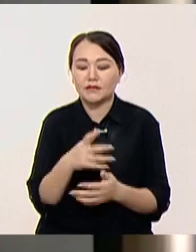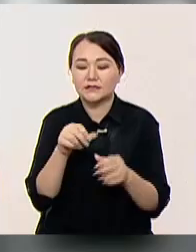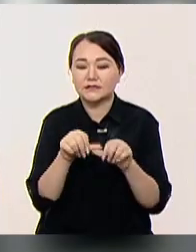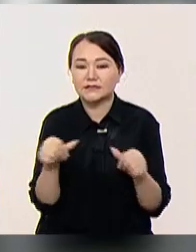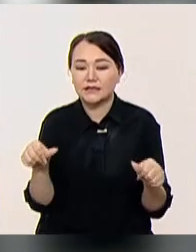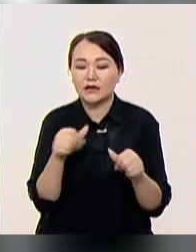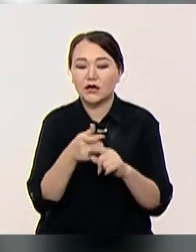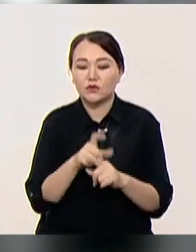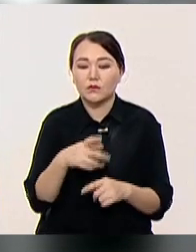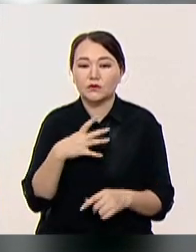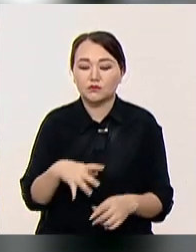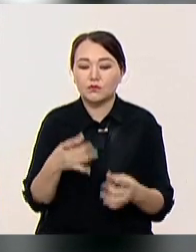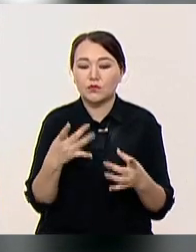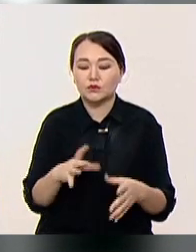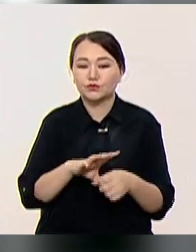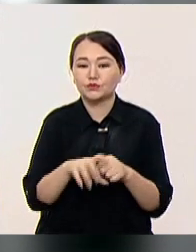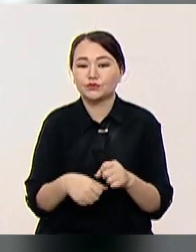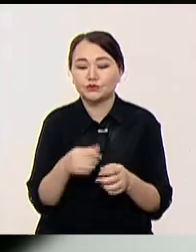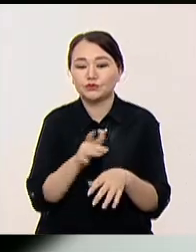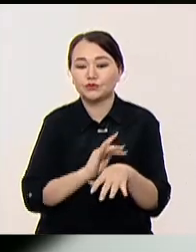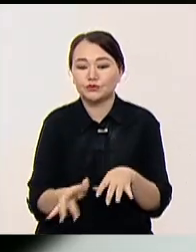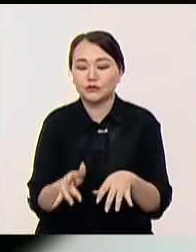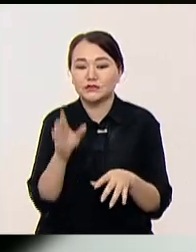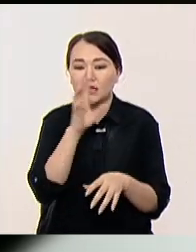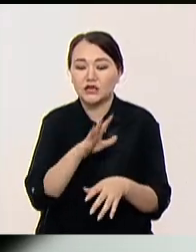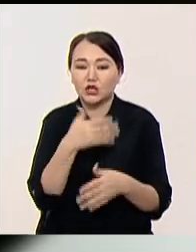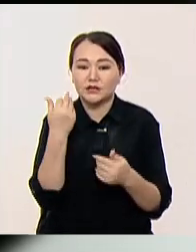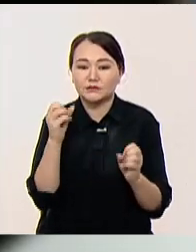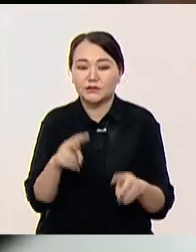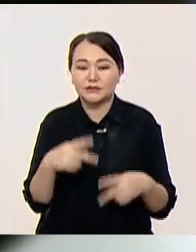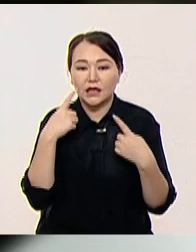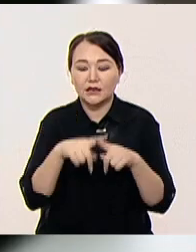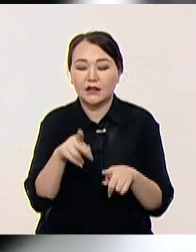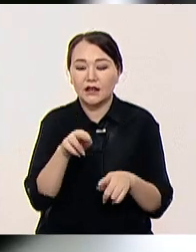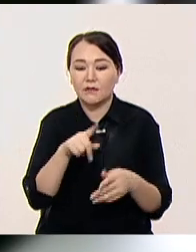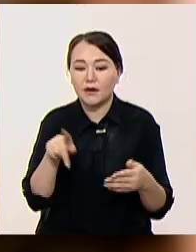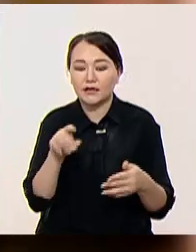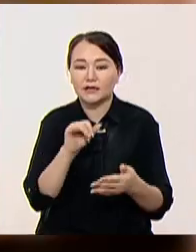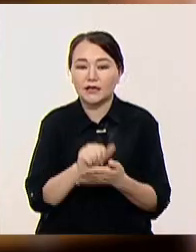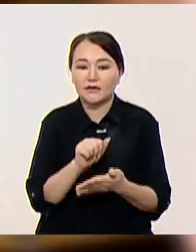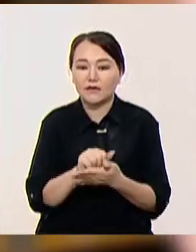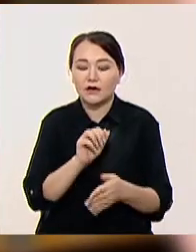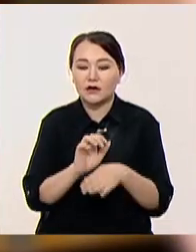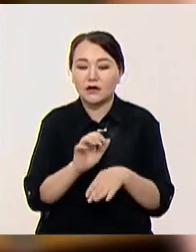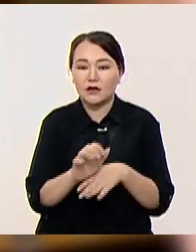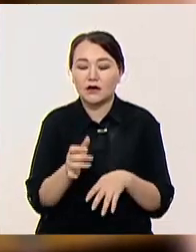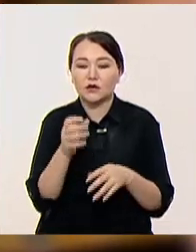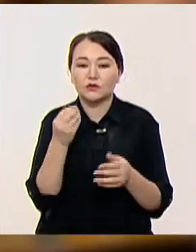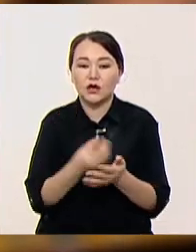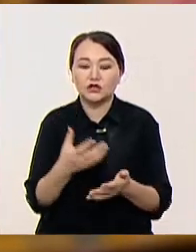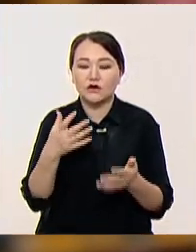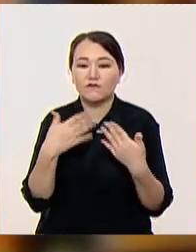стикеров, которые пришлось просто уничтожить. В стране нет спецоборудования для маркировки и типографии. Идет удорожание